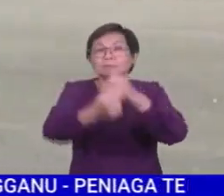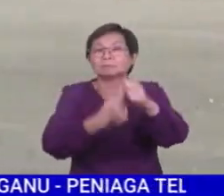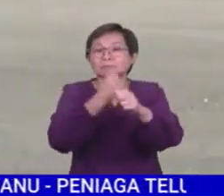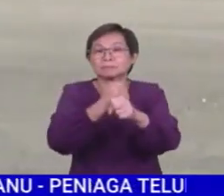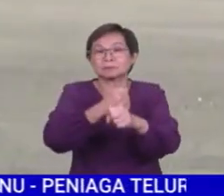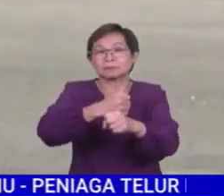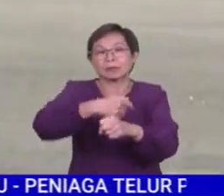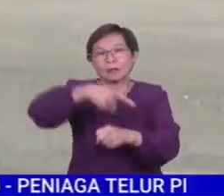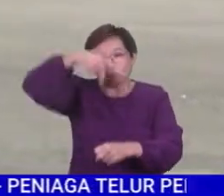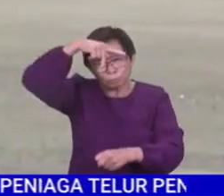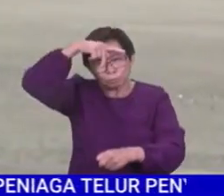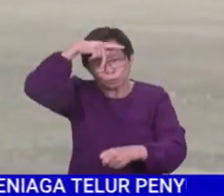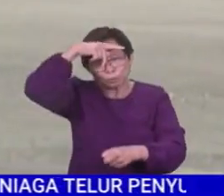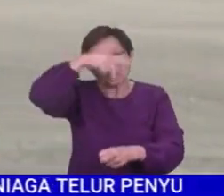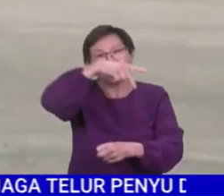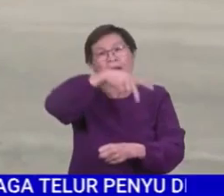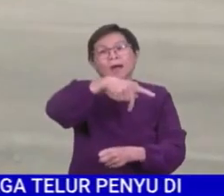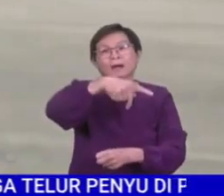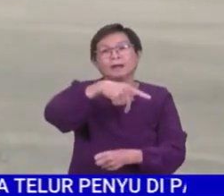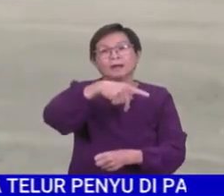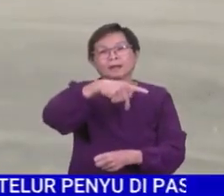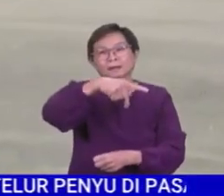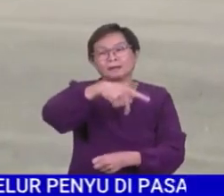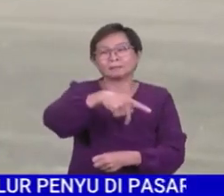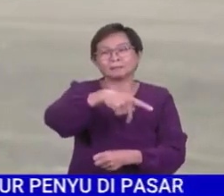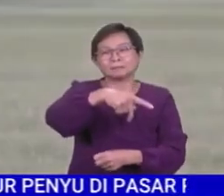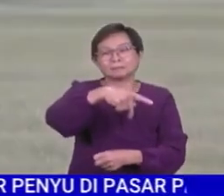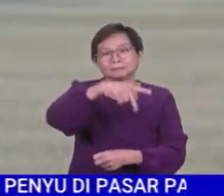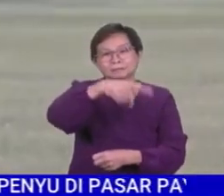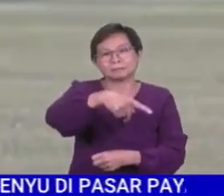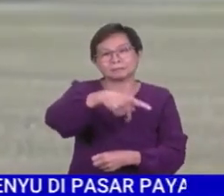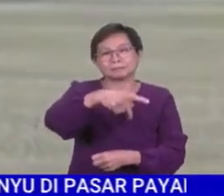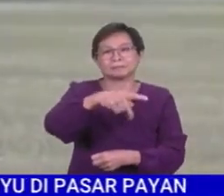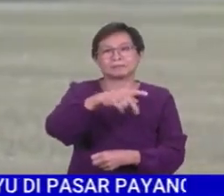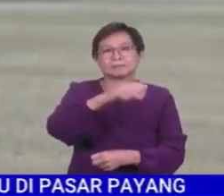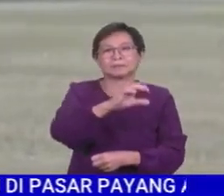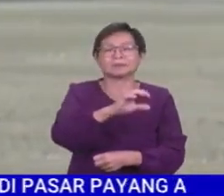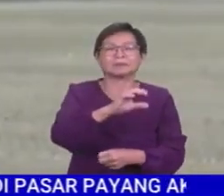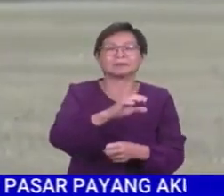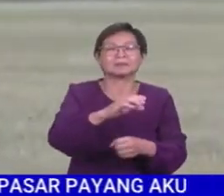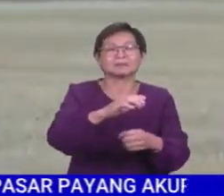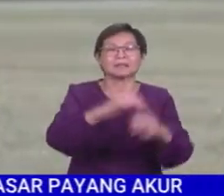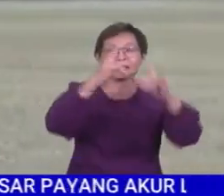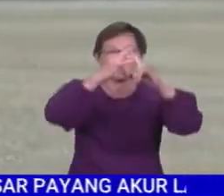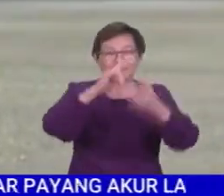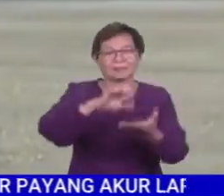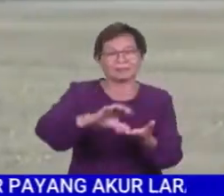Tahunan Putera Maktab Tentera Diraja di Kem Perdana Sungai Besi.